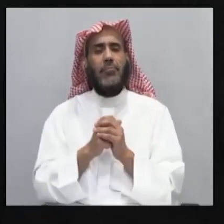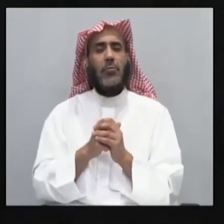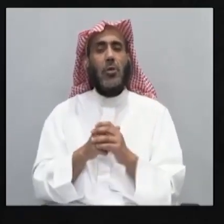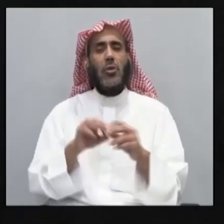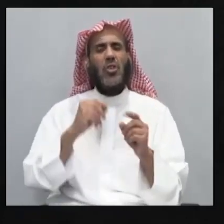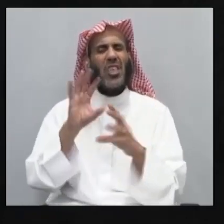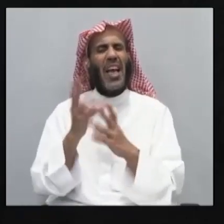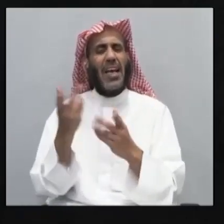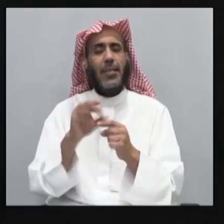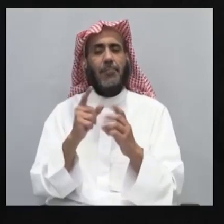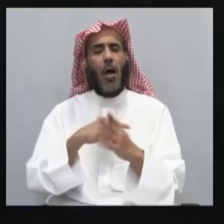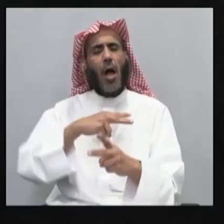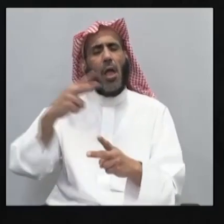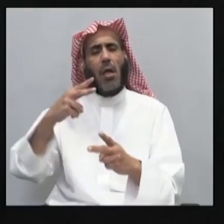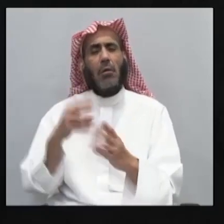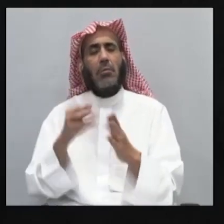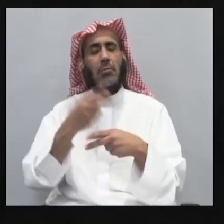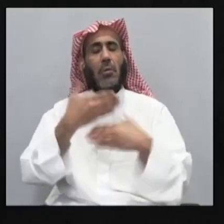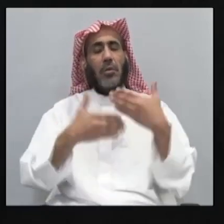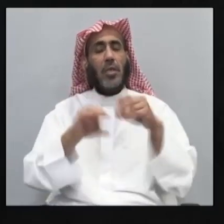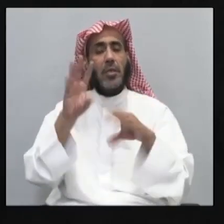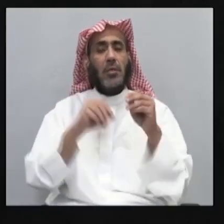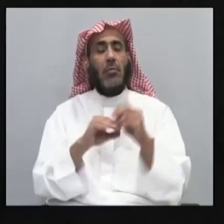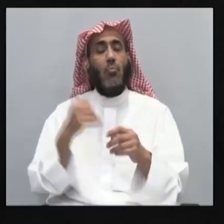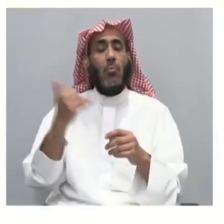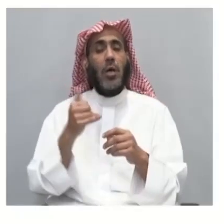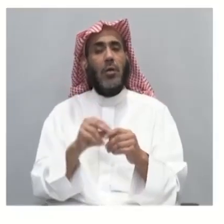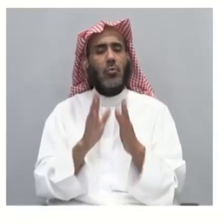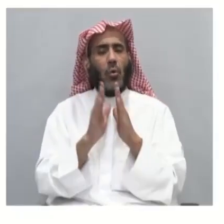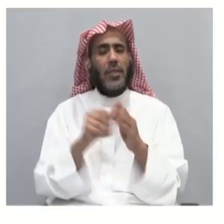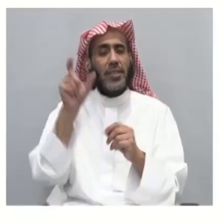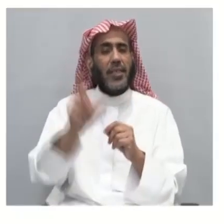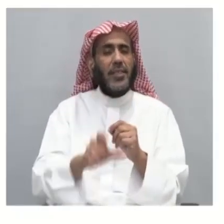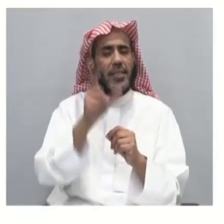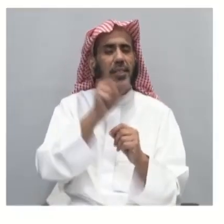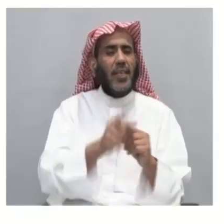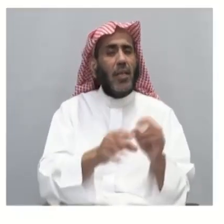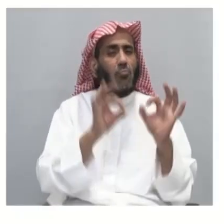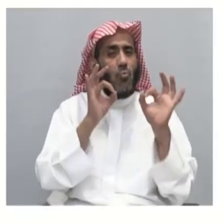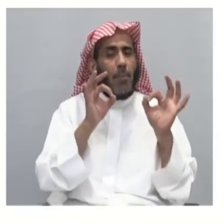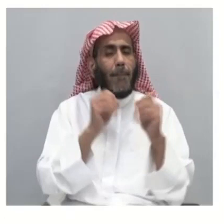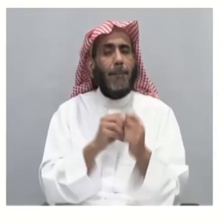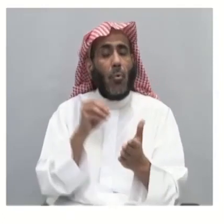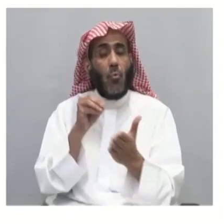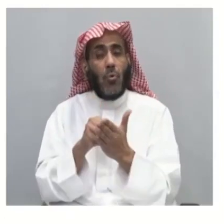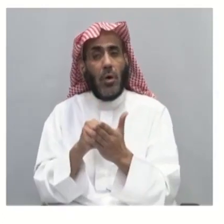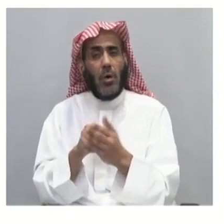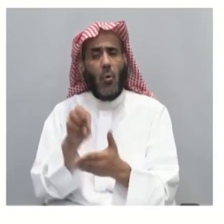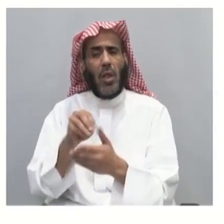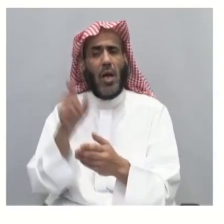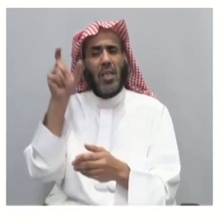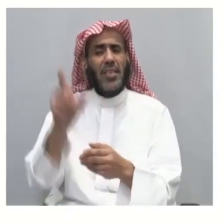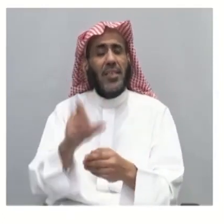جهات اخرى تستطيع من خلالها ان تبني قصتك لكن يهمنا ان تحدد الشخصيات وتحدد ايضا وضع هذه